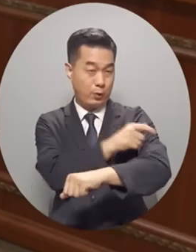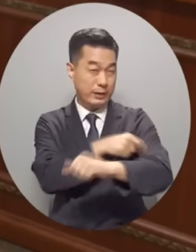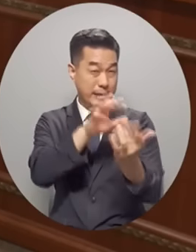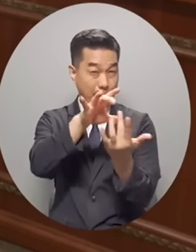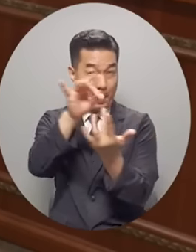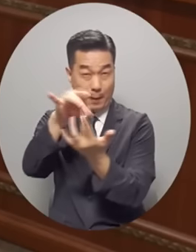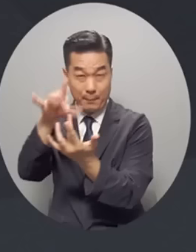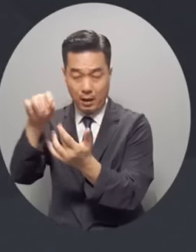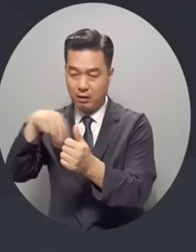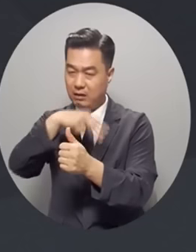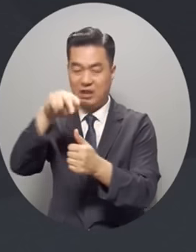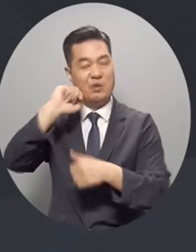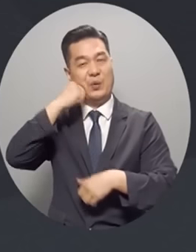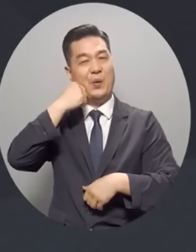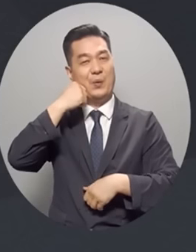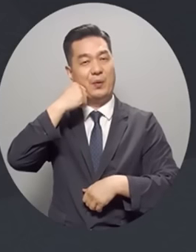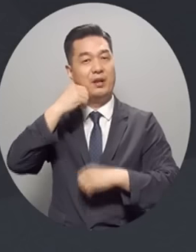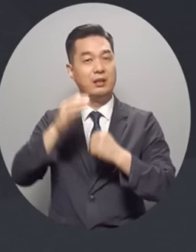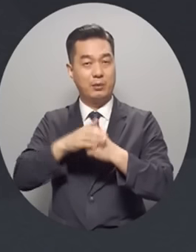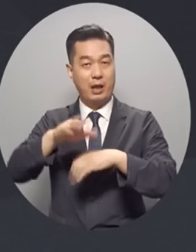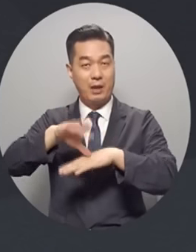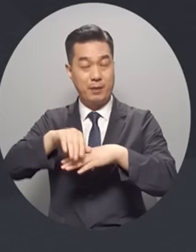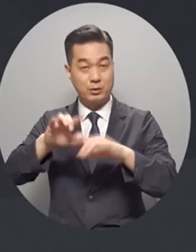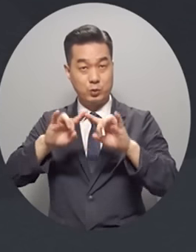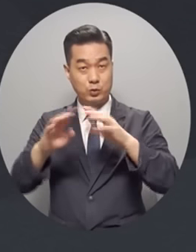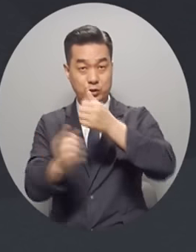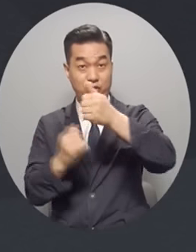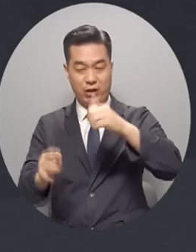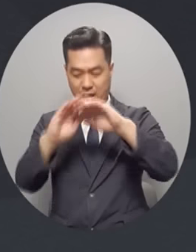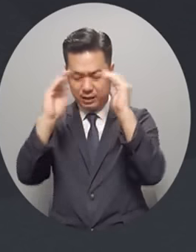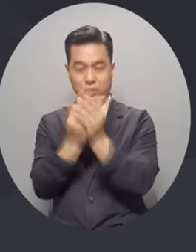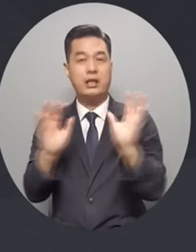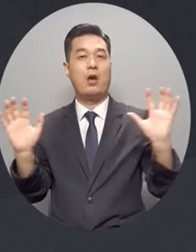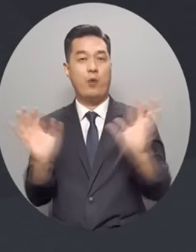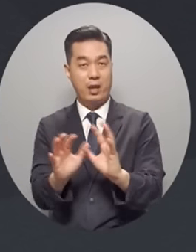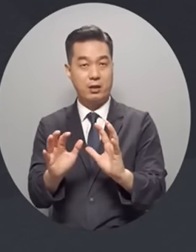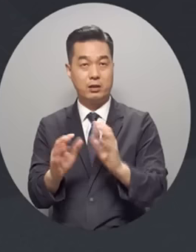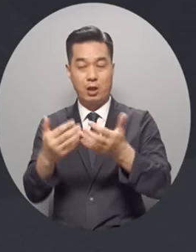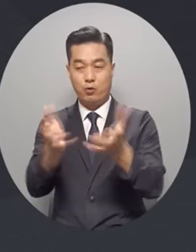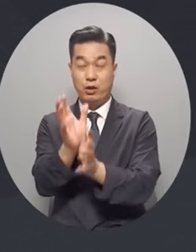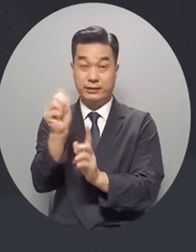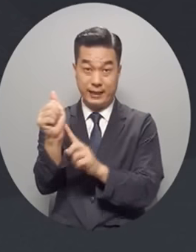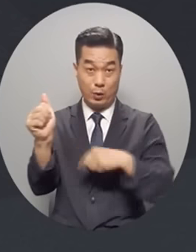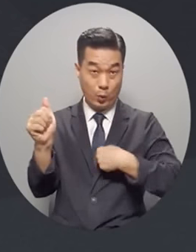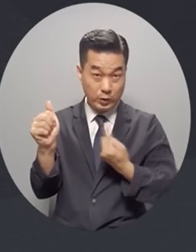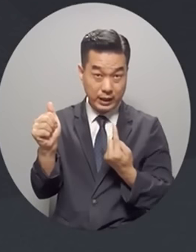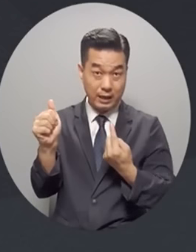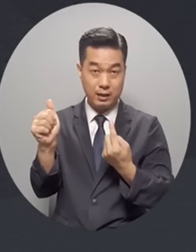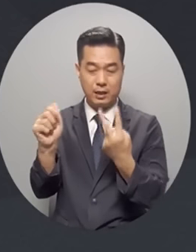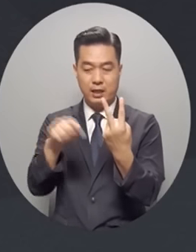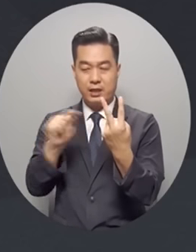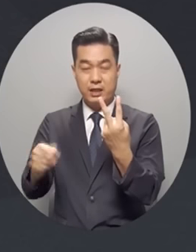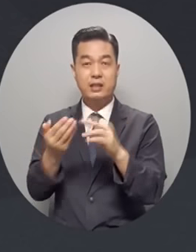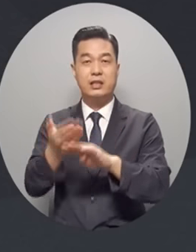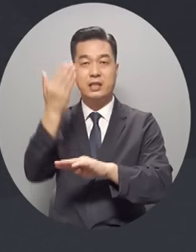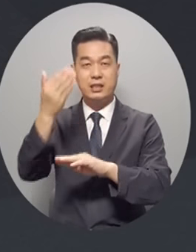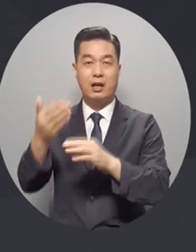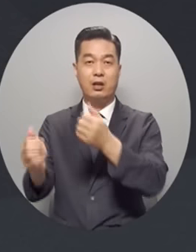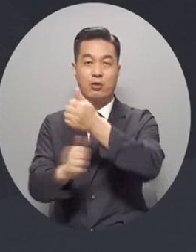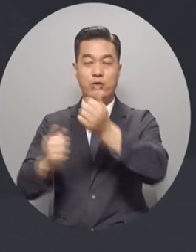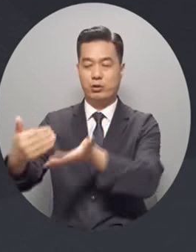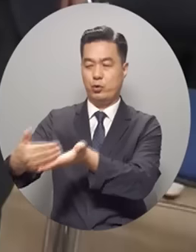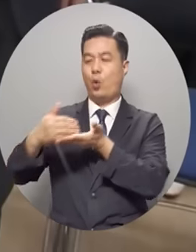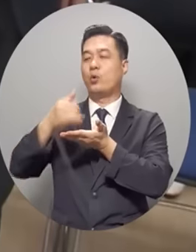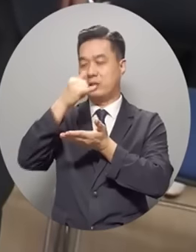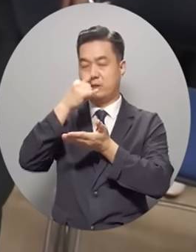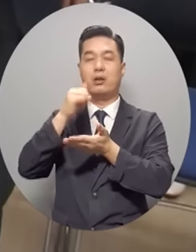여의치 않습니다 방통이 전체 회의는 위원장 단독 또는 2인 이상 위원이 요구해야 열 수